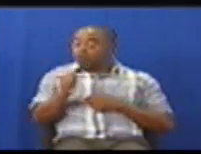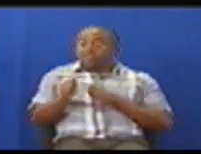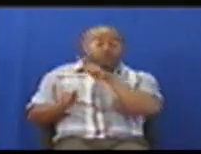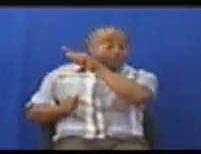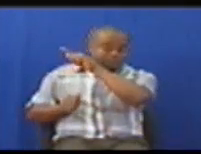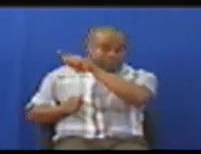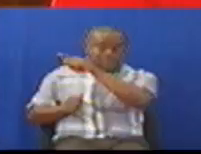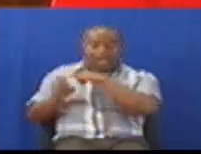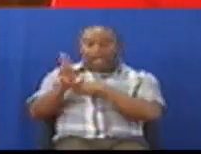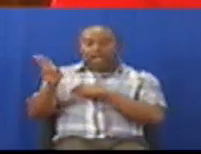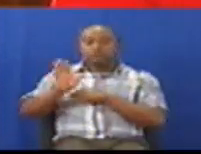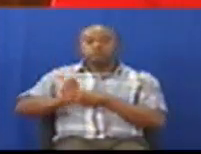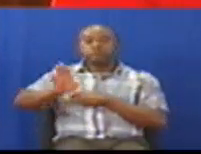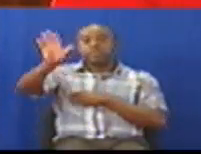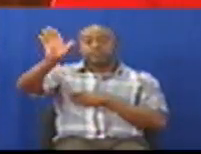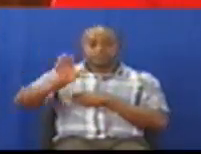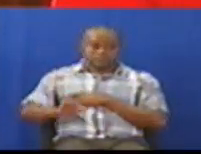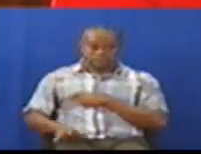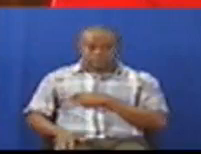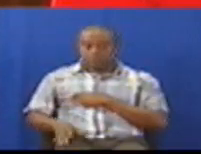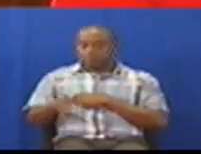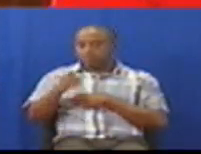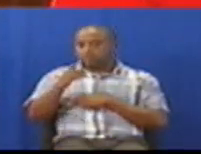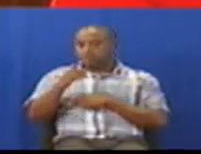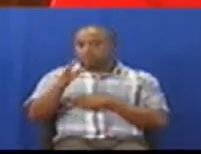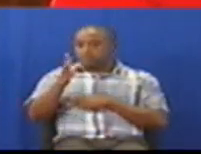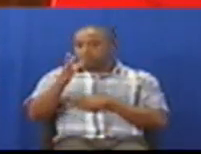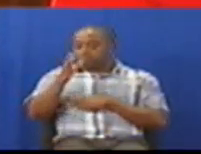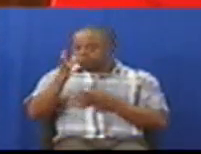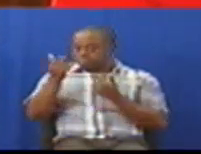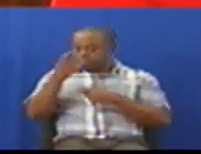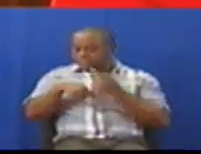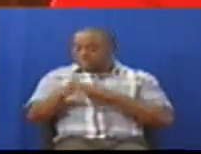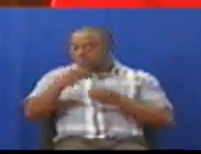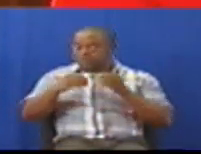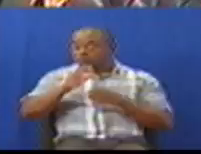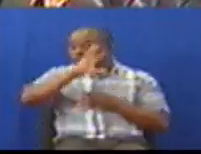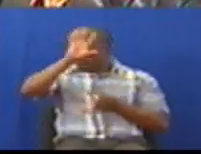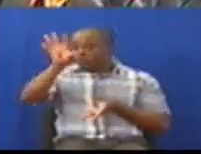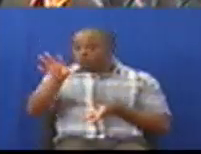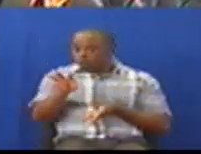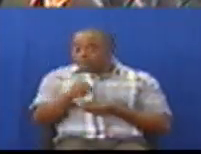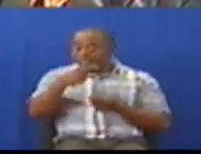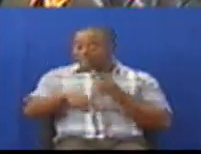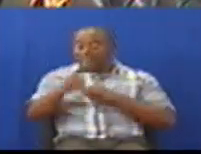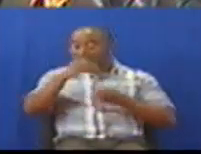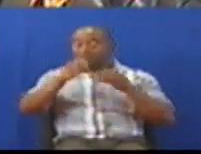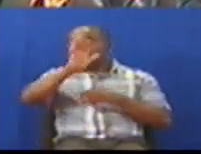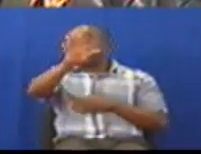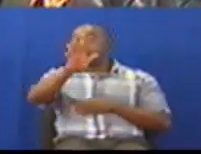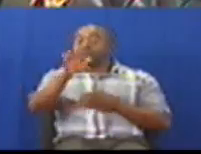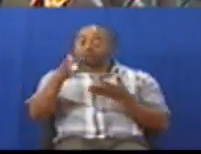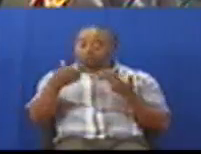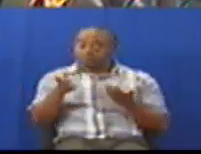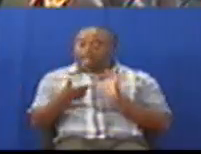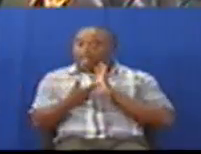yake katika huo mchango mzima, siwezi kuzungumza kila neno, lakini katika mchango wake alionyesha kwamba